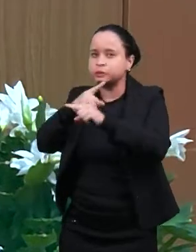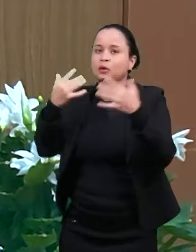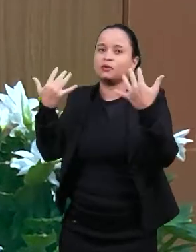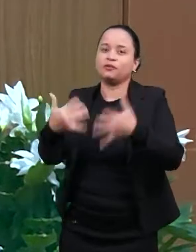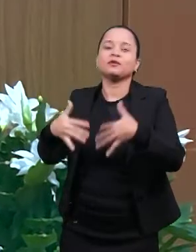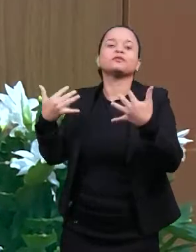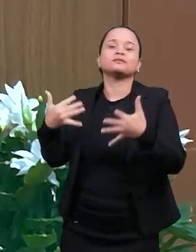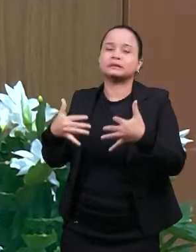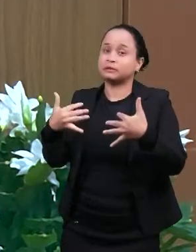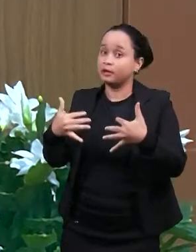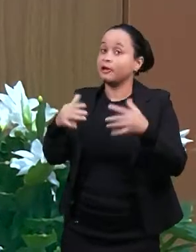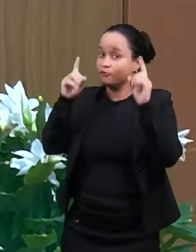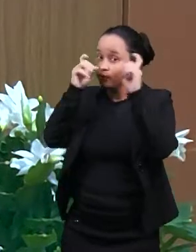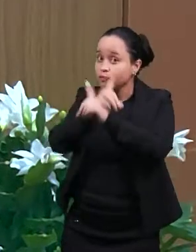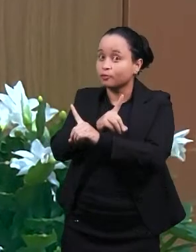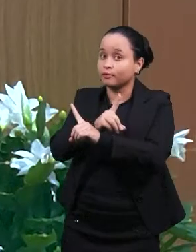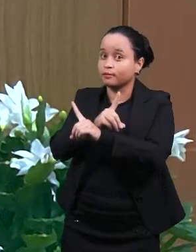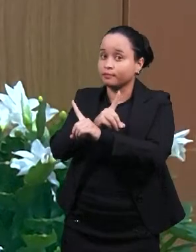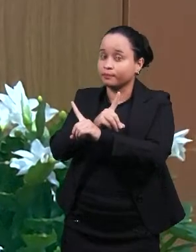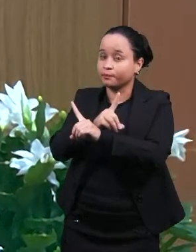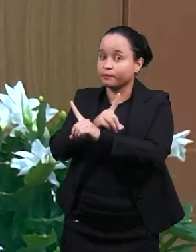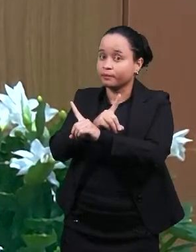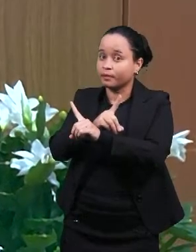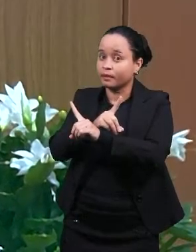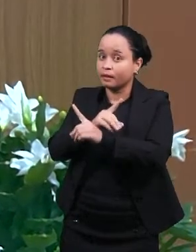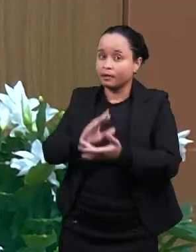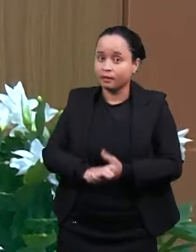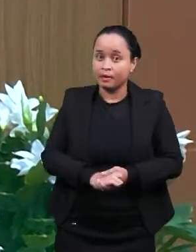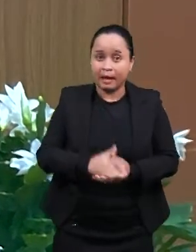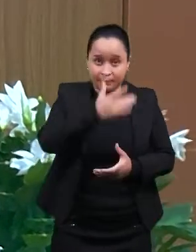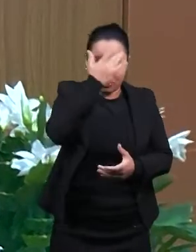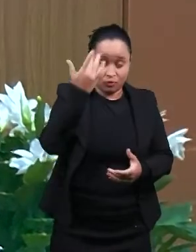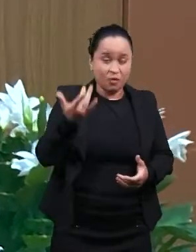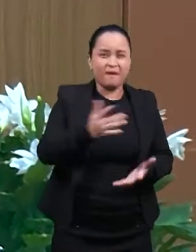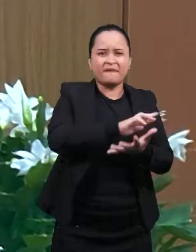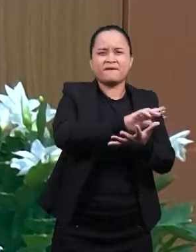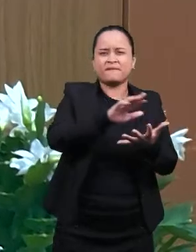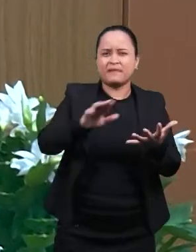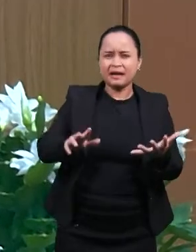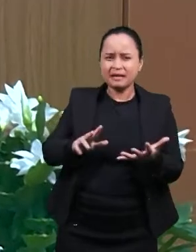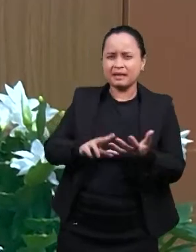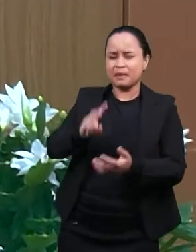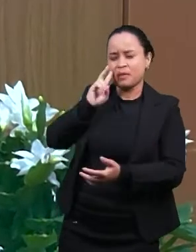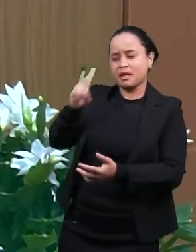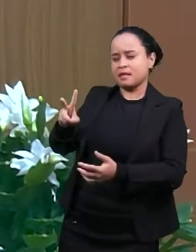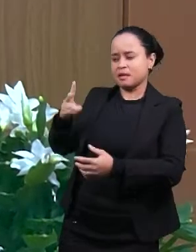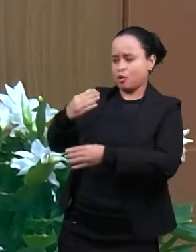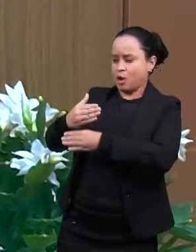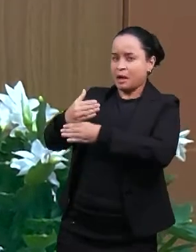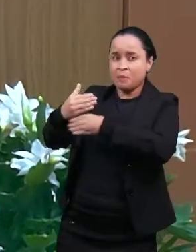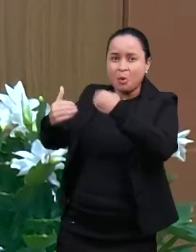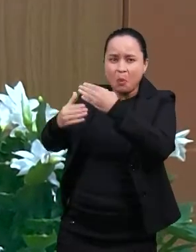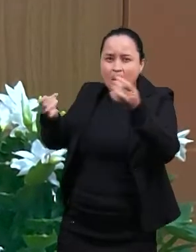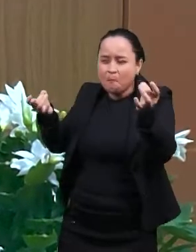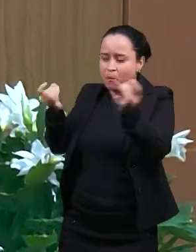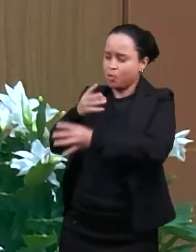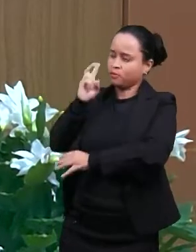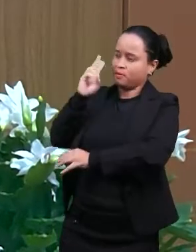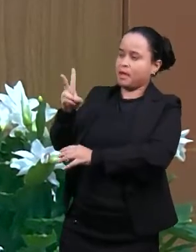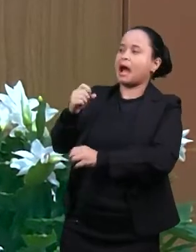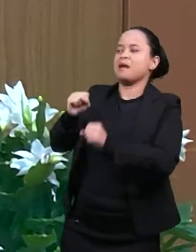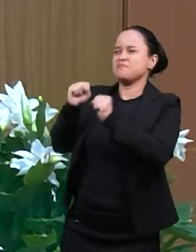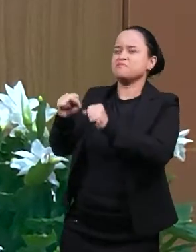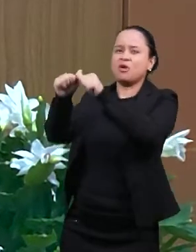недовольны, когда они видят строительство, потому что они считают, что это они построили, поэтому они могут разрушать. Но